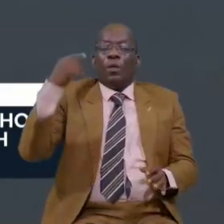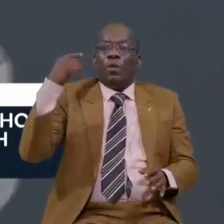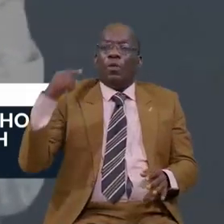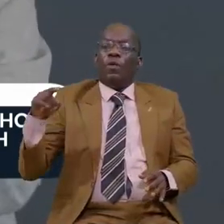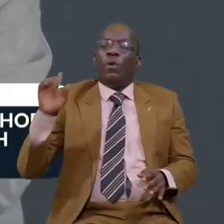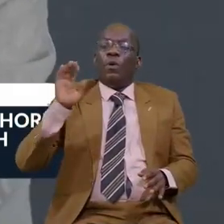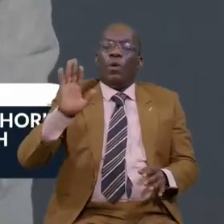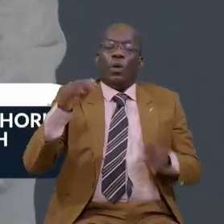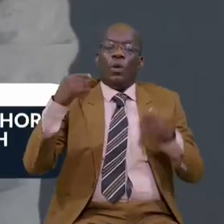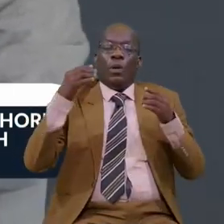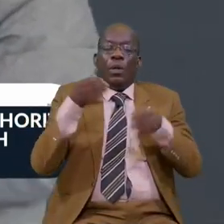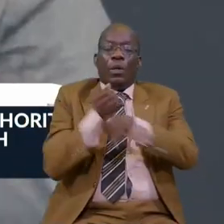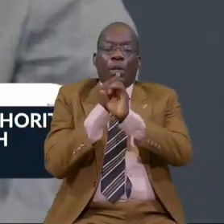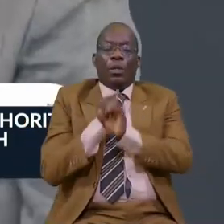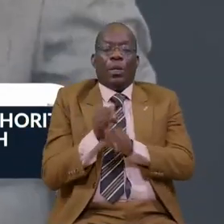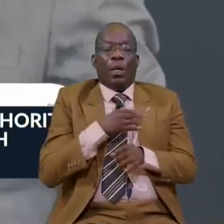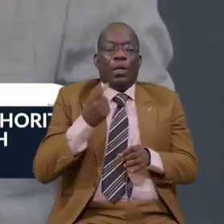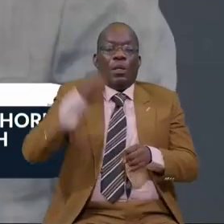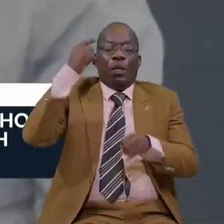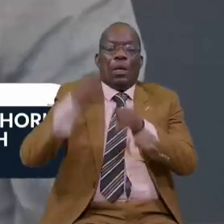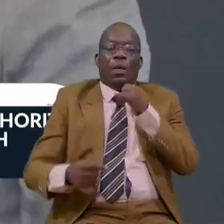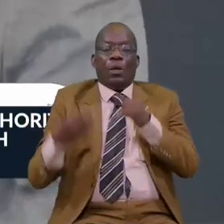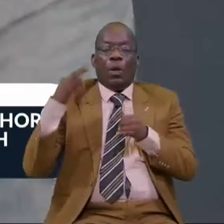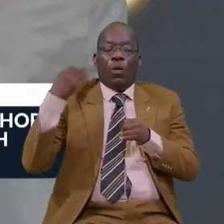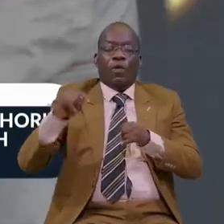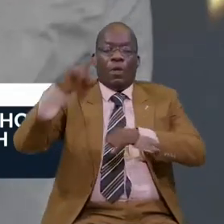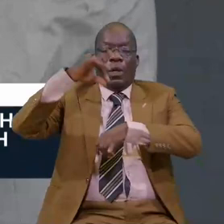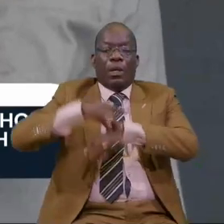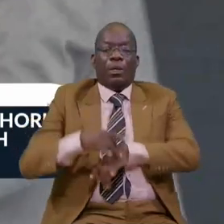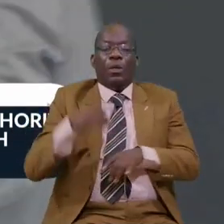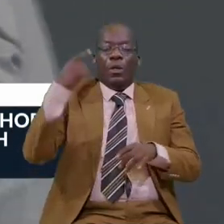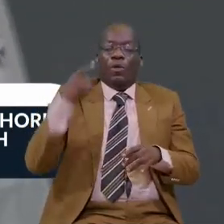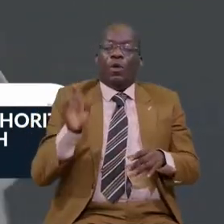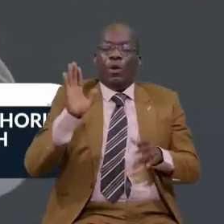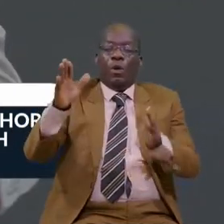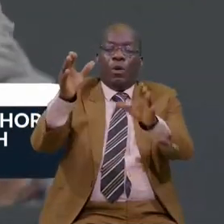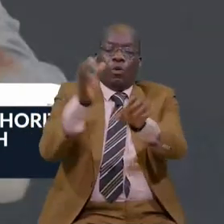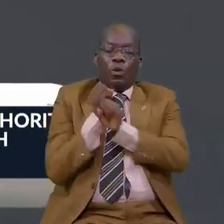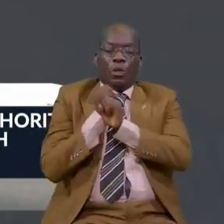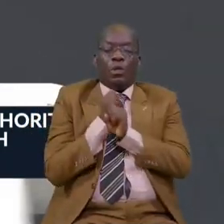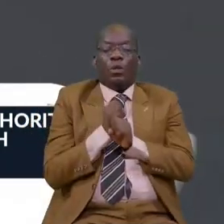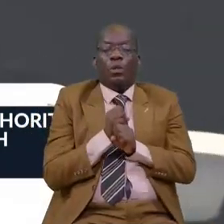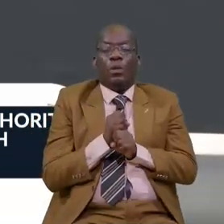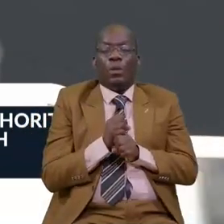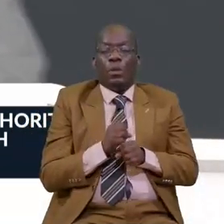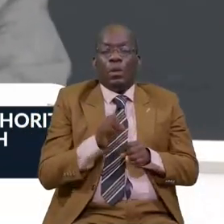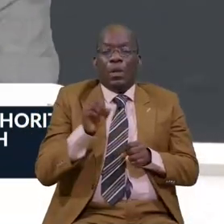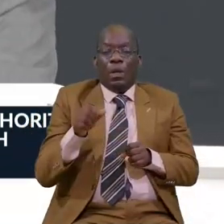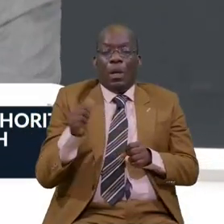les nations pour héritage, les extrémités de la terre pour possession.